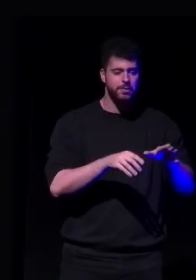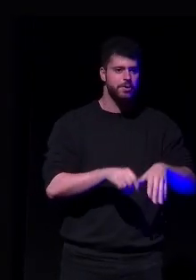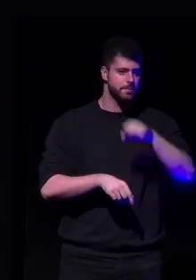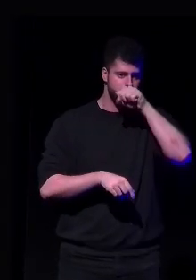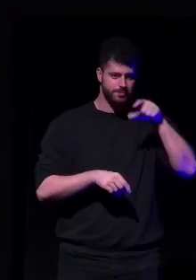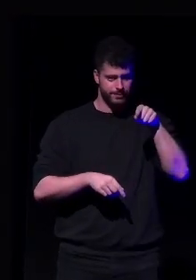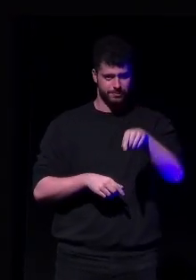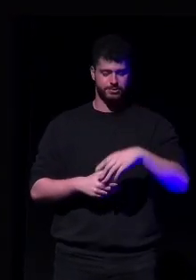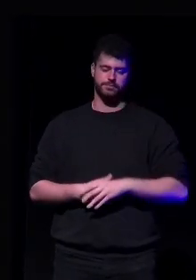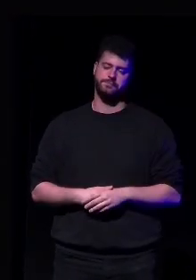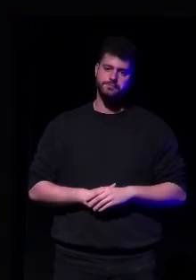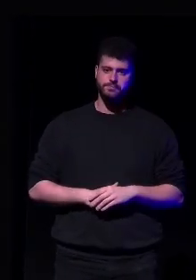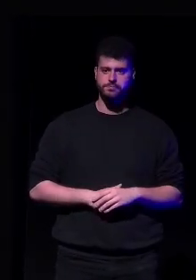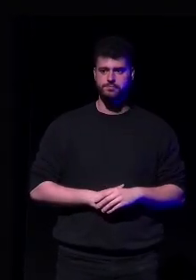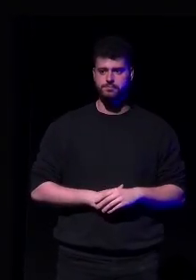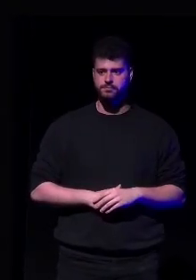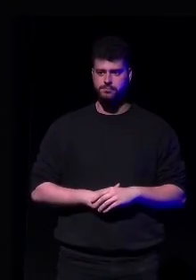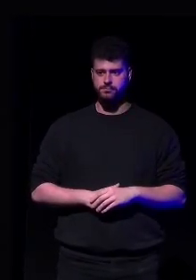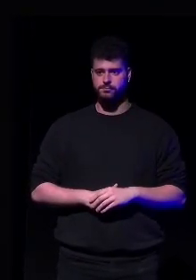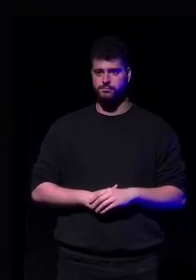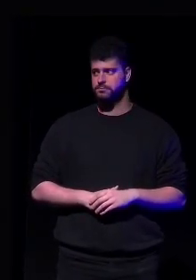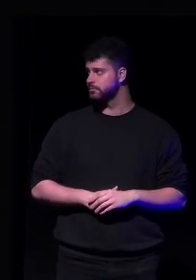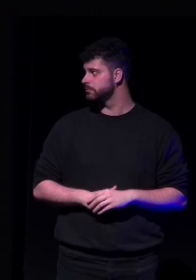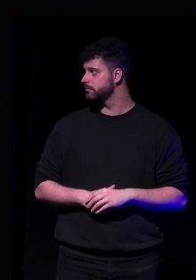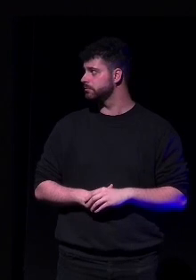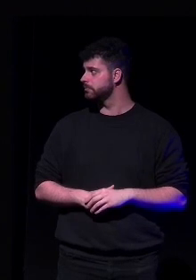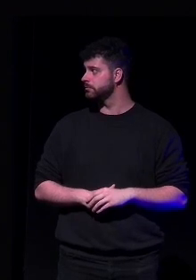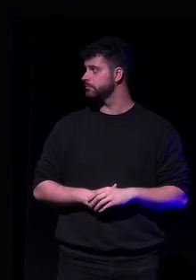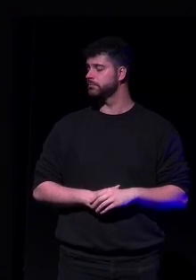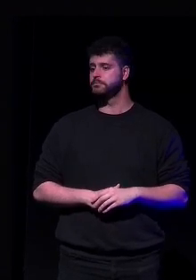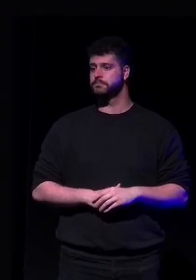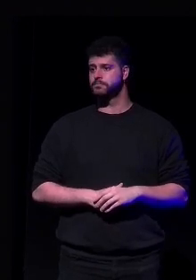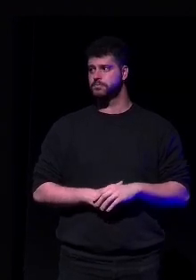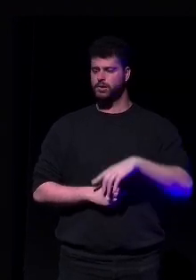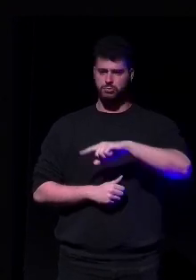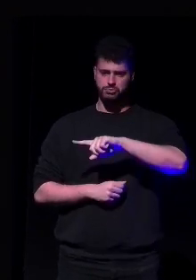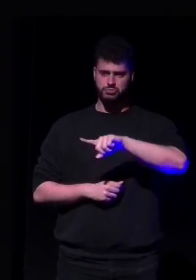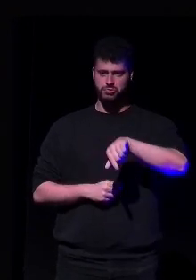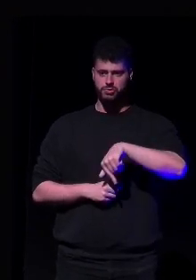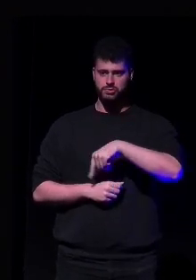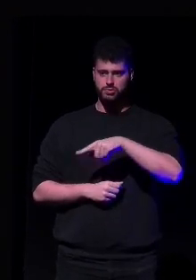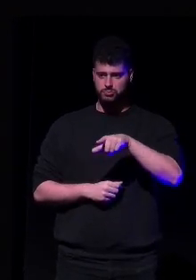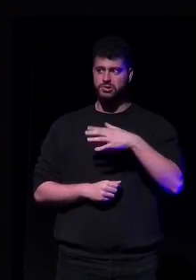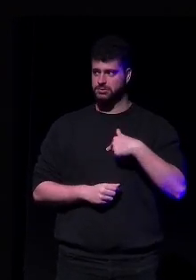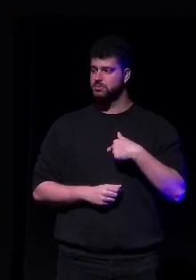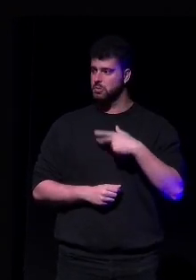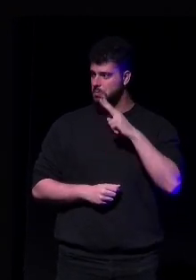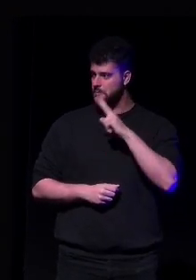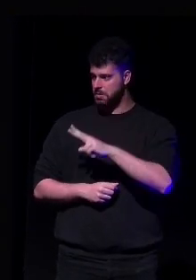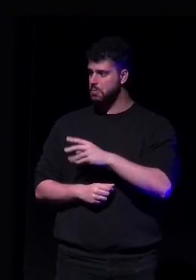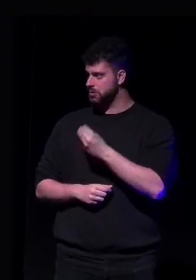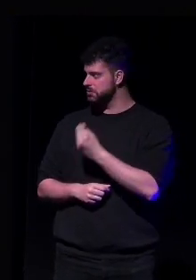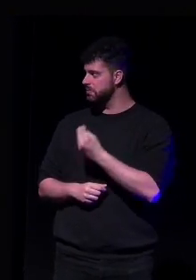Llavors, aquest premi, nosaltres, quan se'ns va comunicar que se'ns entregava, el vam trobar totalment adient i